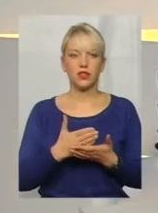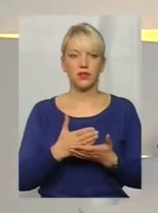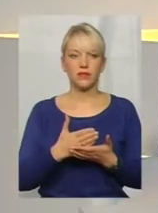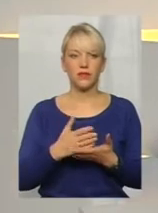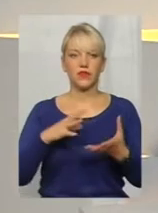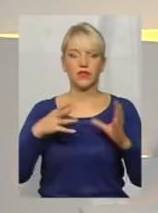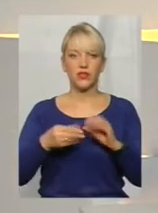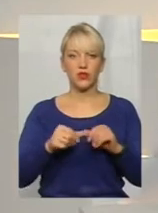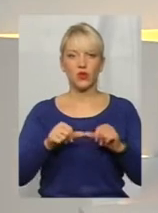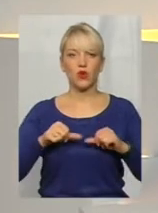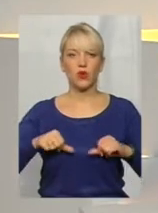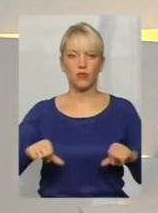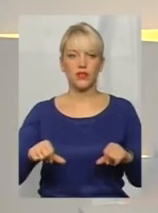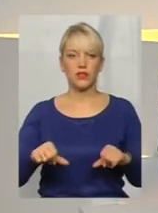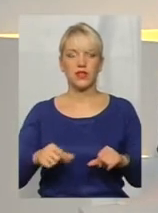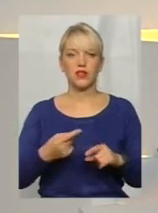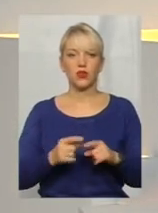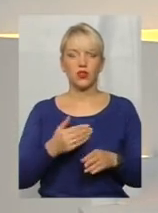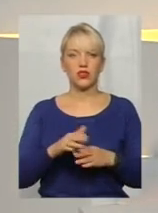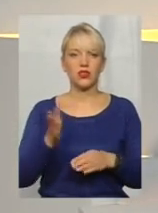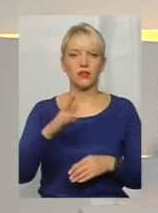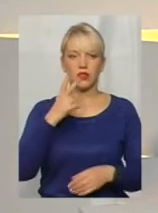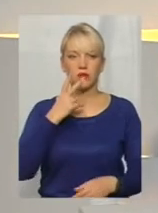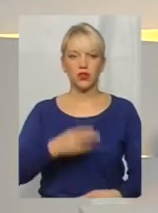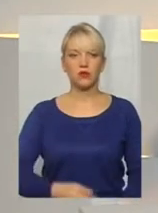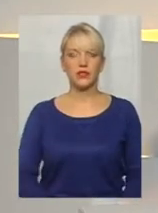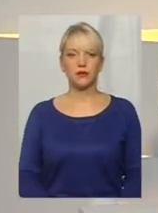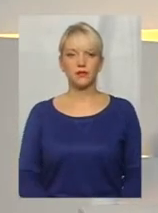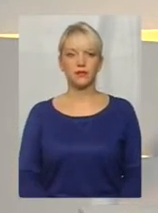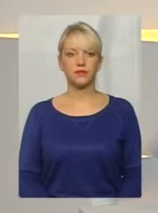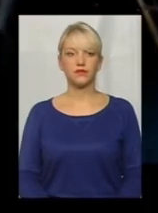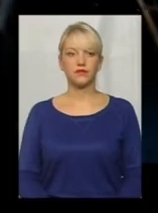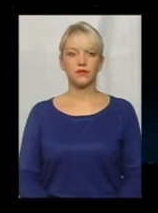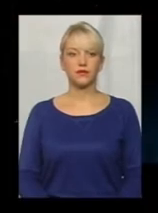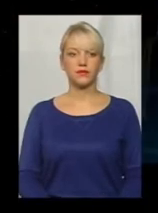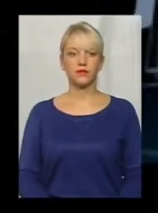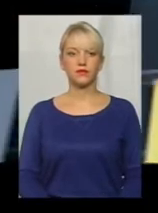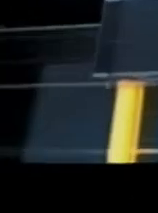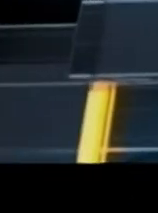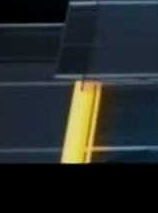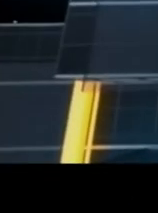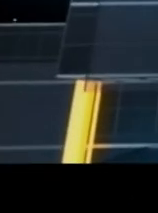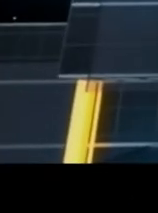таки висновок комісії, принаймні його частина. Давайте подивимося у сюжеті, а потім продовжимо.